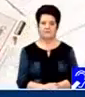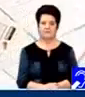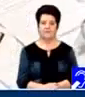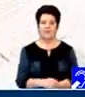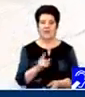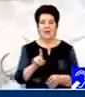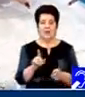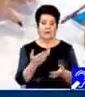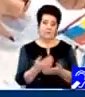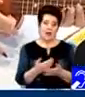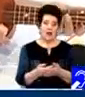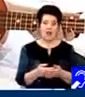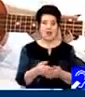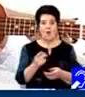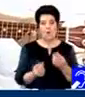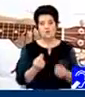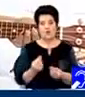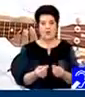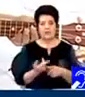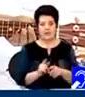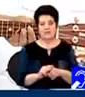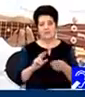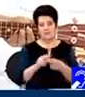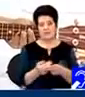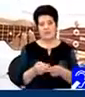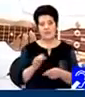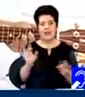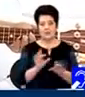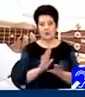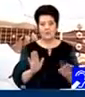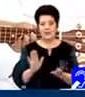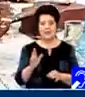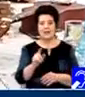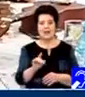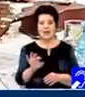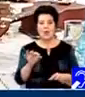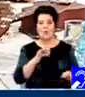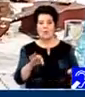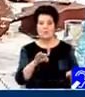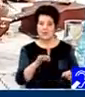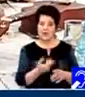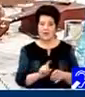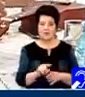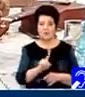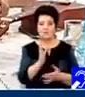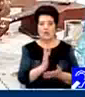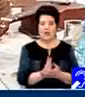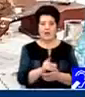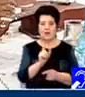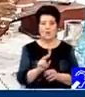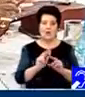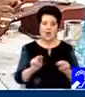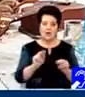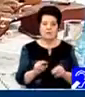Pare o joacă, dar e de fapt o tehnică nouă de comunicare. Instrumentele muzicale și puțină dibăcie e tot ce are nevoie un educator sau un